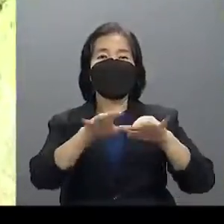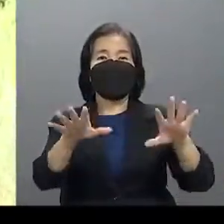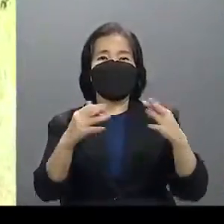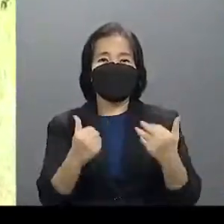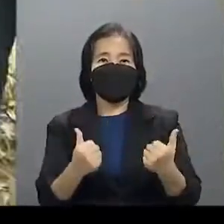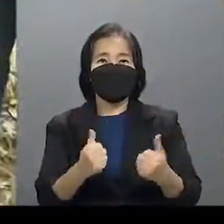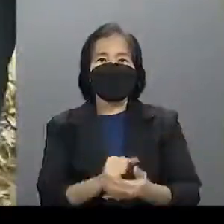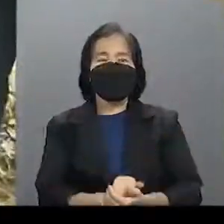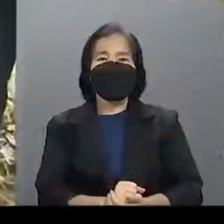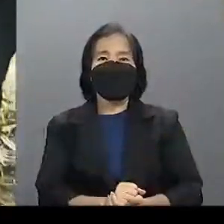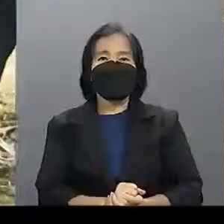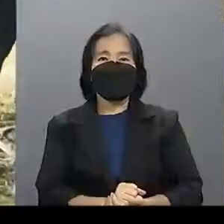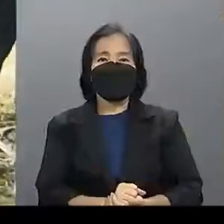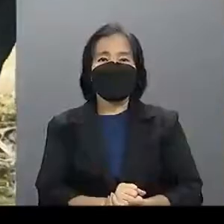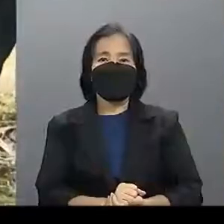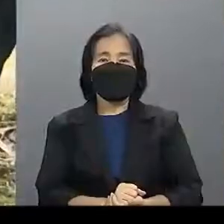จะเสร็จพิธีแล้ว